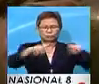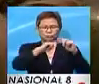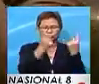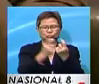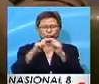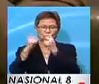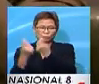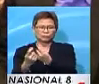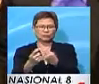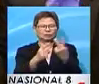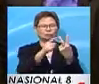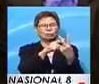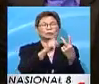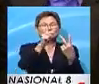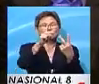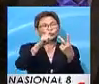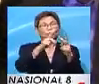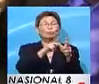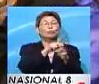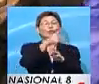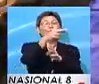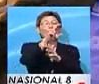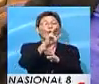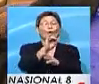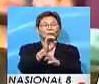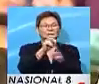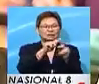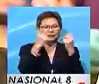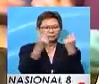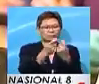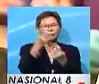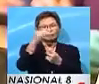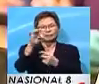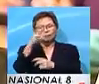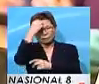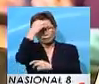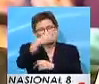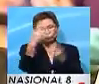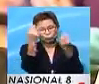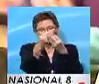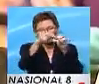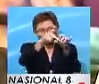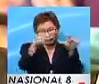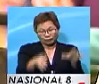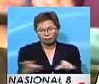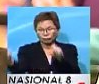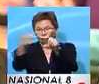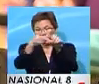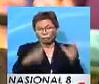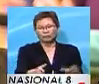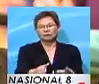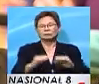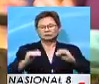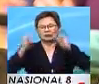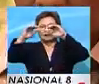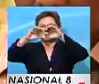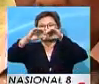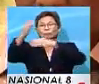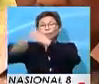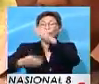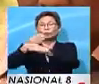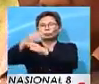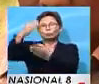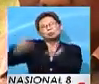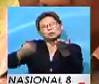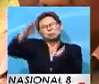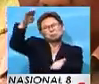dah confirm ke arah sasaran itu juga Ir memberitahu jumlah penyertaan pasukan bertaraf benua mungkin akan